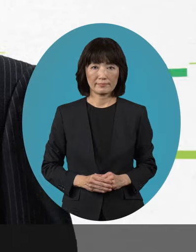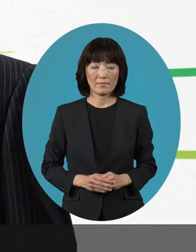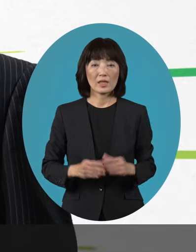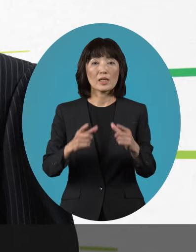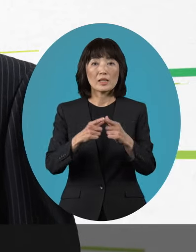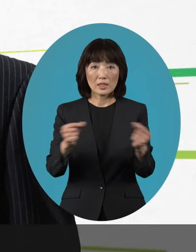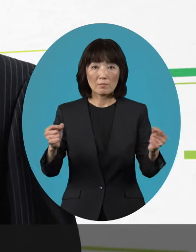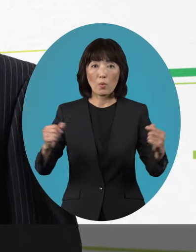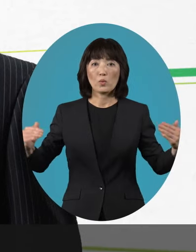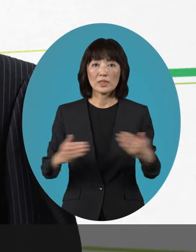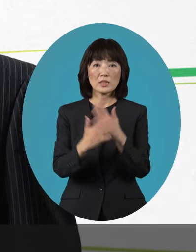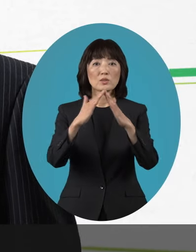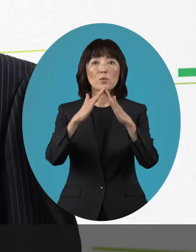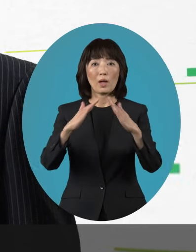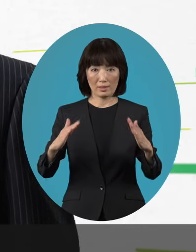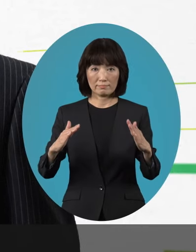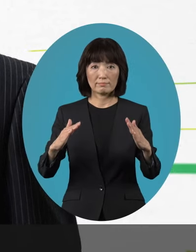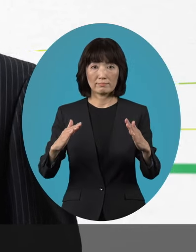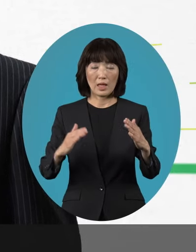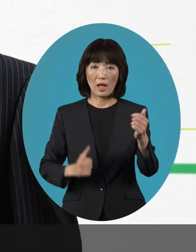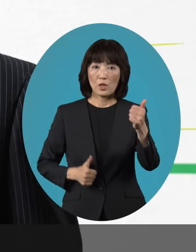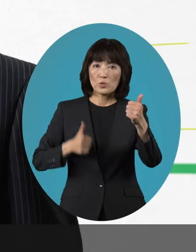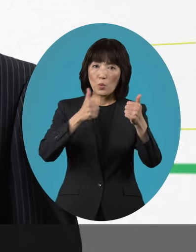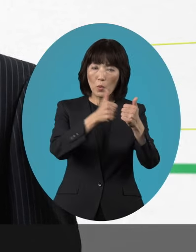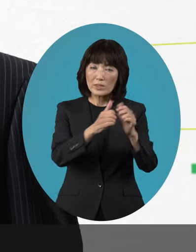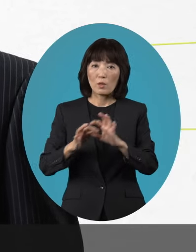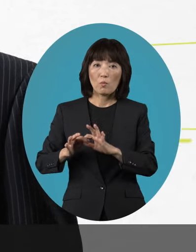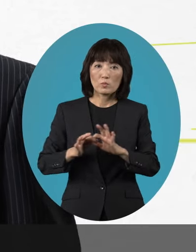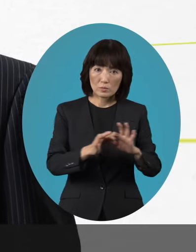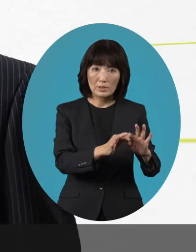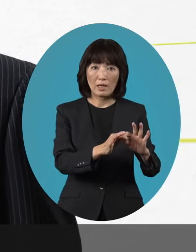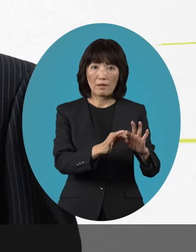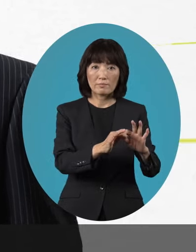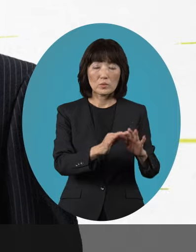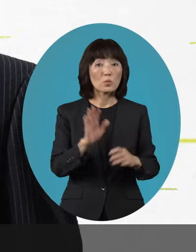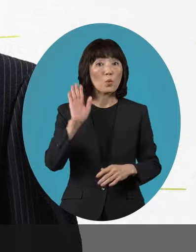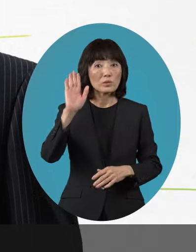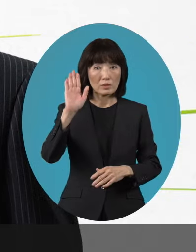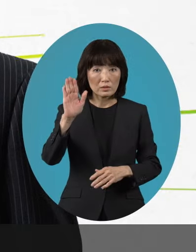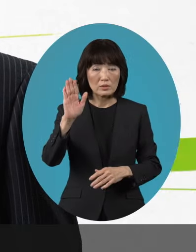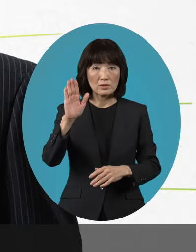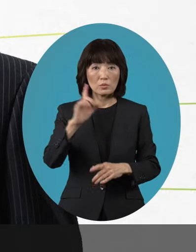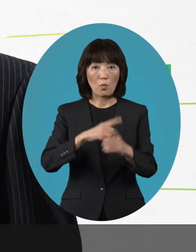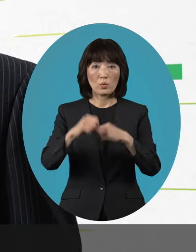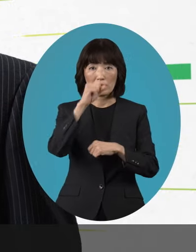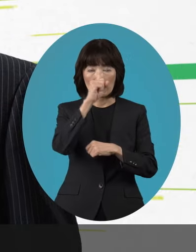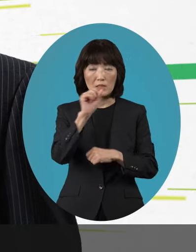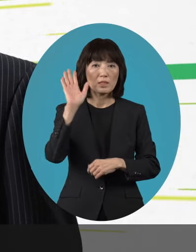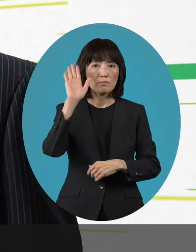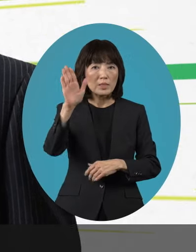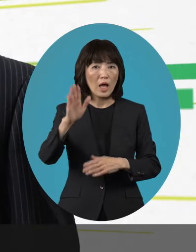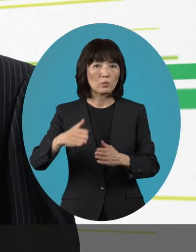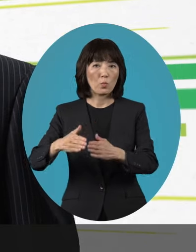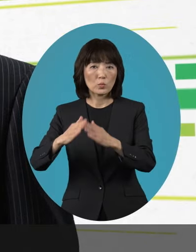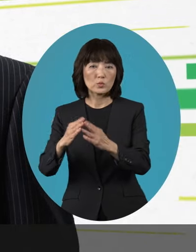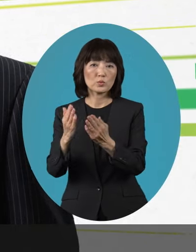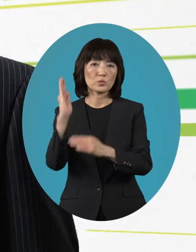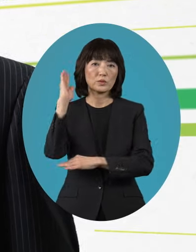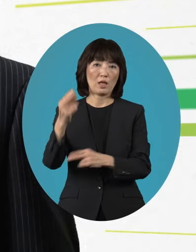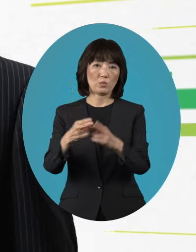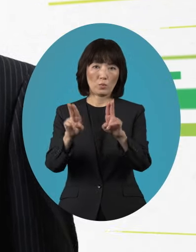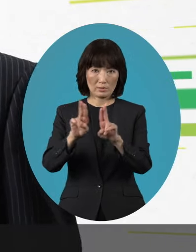日本維新の会は挑戦を続け、その先にあるより良い未来を作る政党です